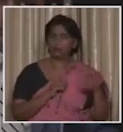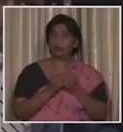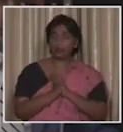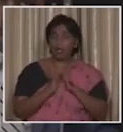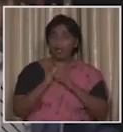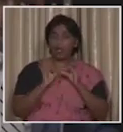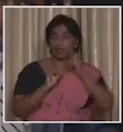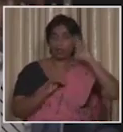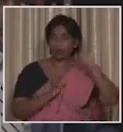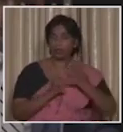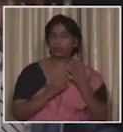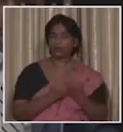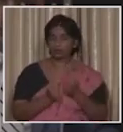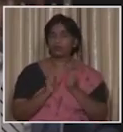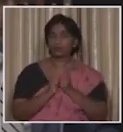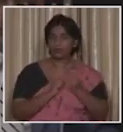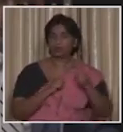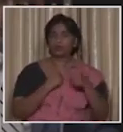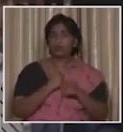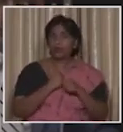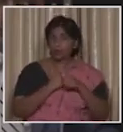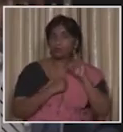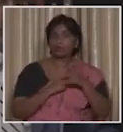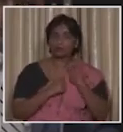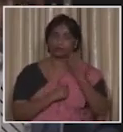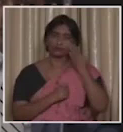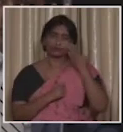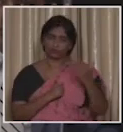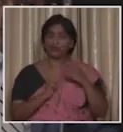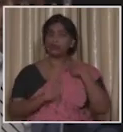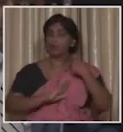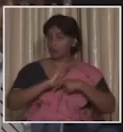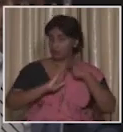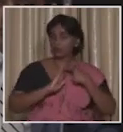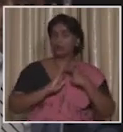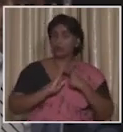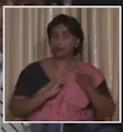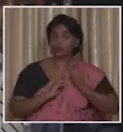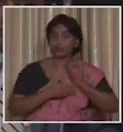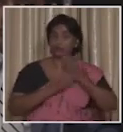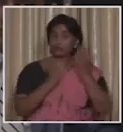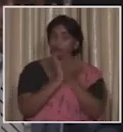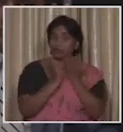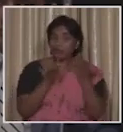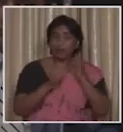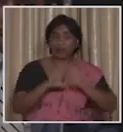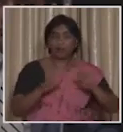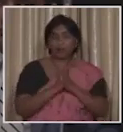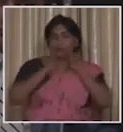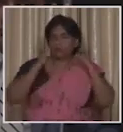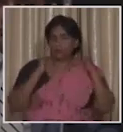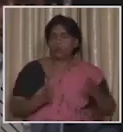අරමුණ ජයග්‍රහණය කරව ගන්නට අවශ්‍ය පස්වල සකසකට හේතු වුණේ එතුමා දැක්කා ලංකාවේ වෛද්‍ය විද්‍යාව හදාරන්න බැරි දරුවෝ දහස්